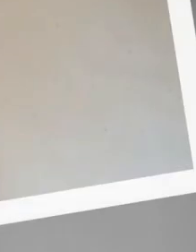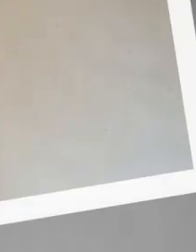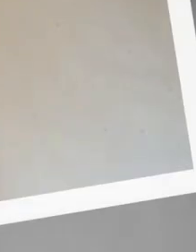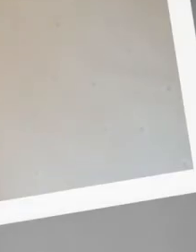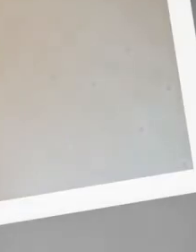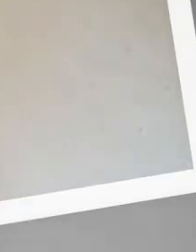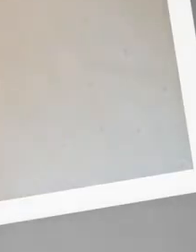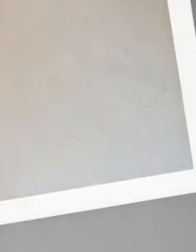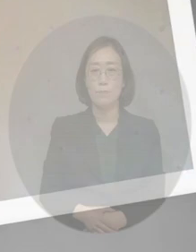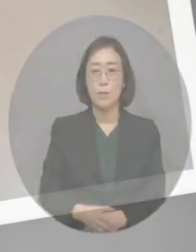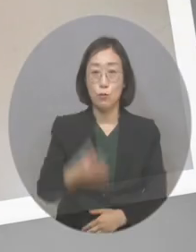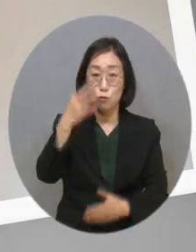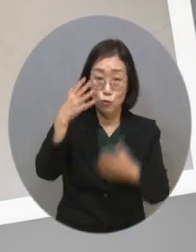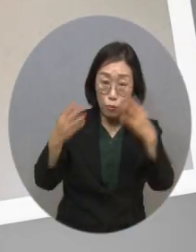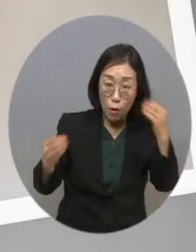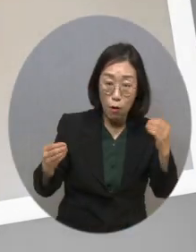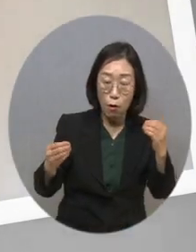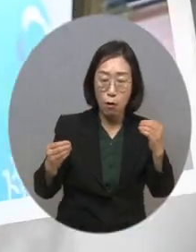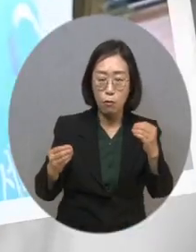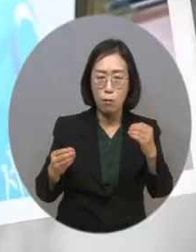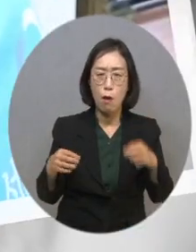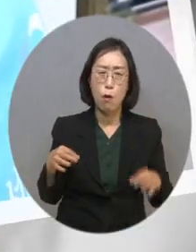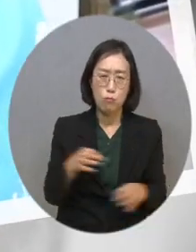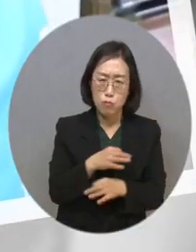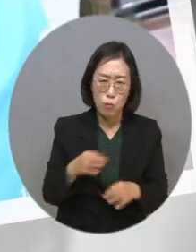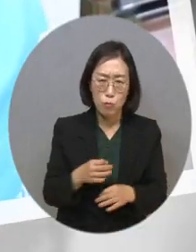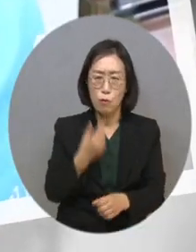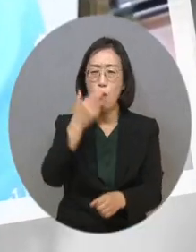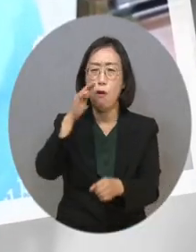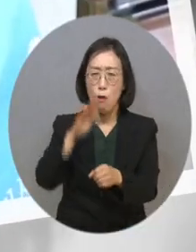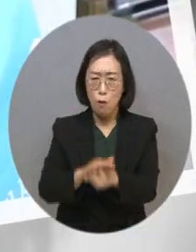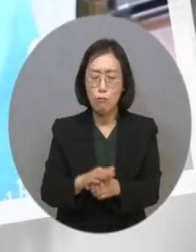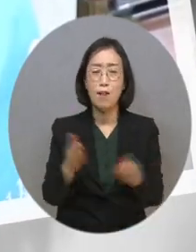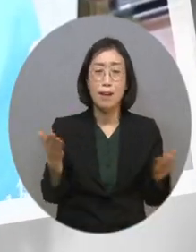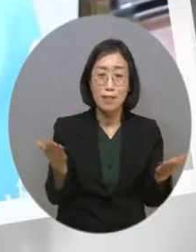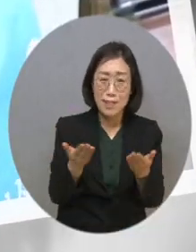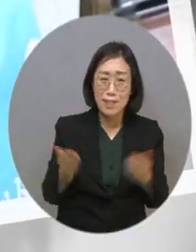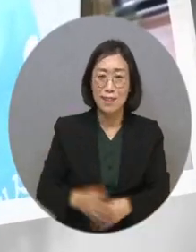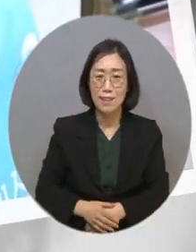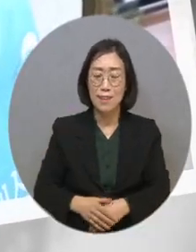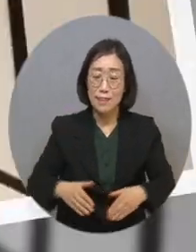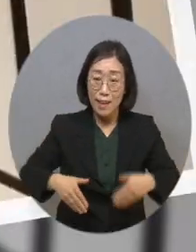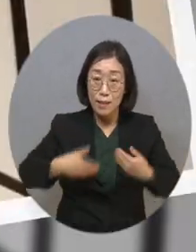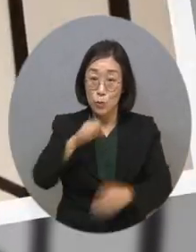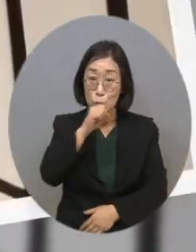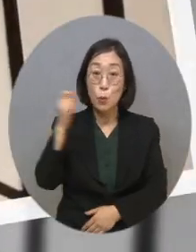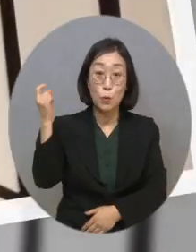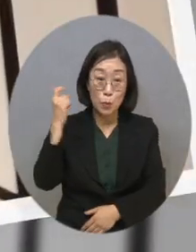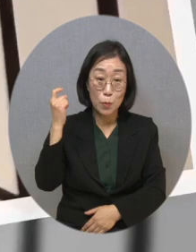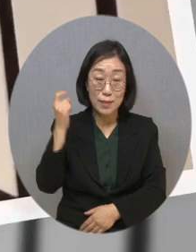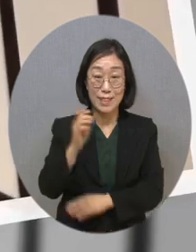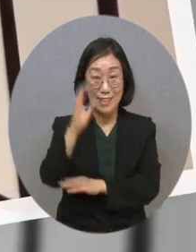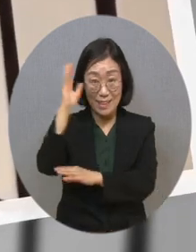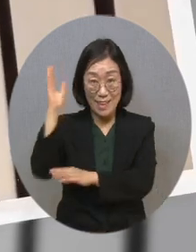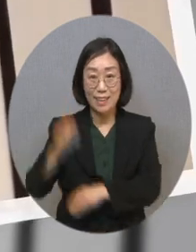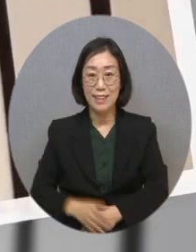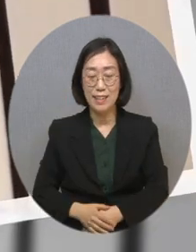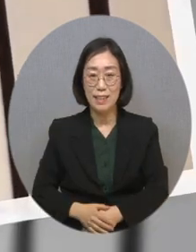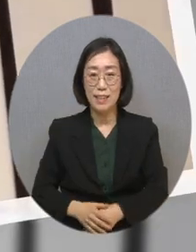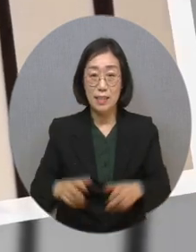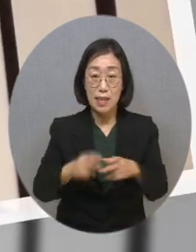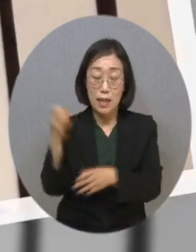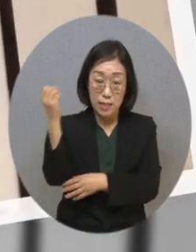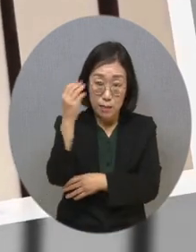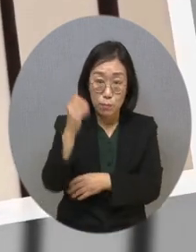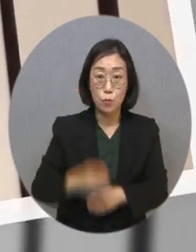고맙습니다 우리 주변에서 일어나는 불공정한 사례부터 억울한 사연 따뜻한 미담까지 장애인 신문과